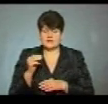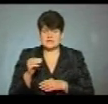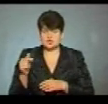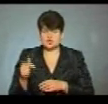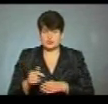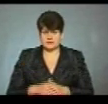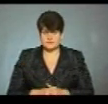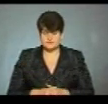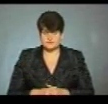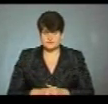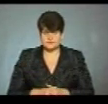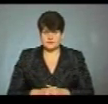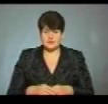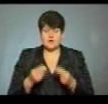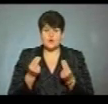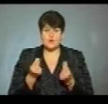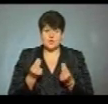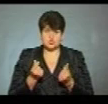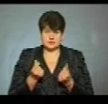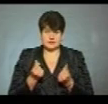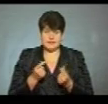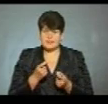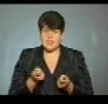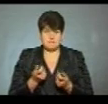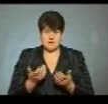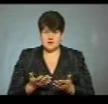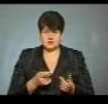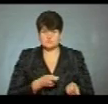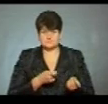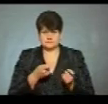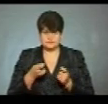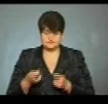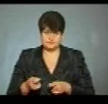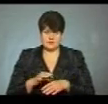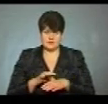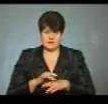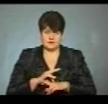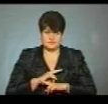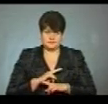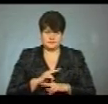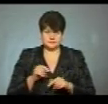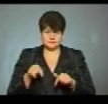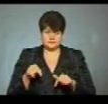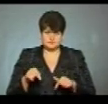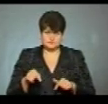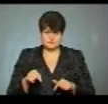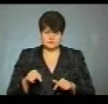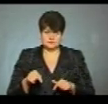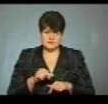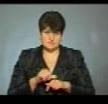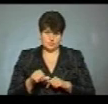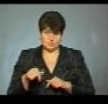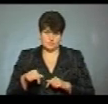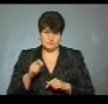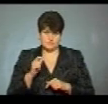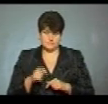2000 гривень. Кошти немалі, щоб доправити тіла людей з-за кордону